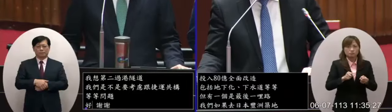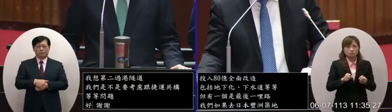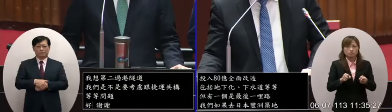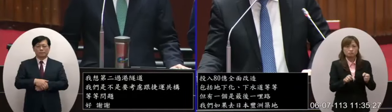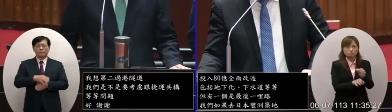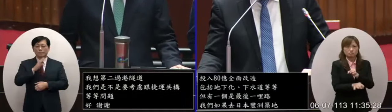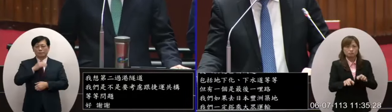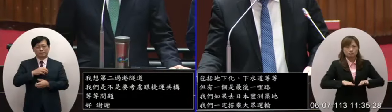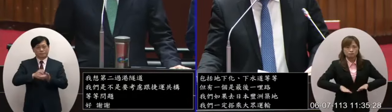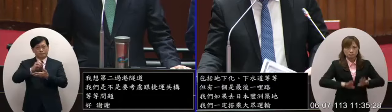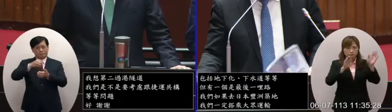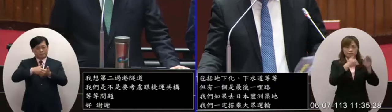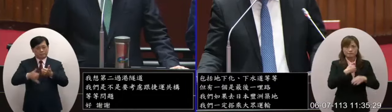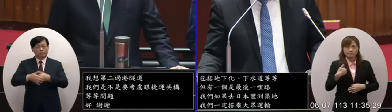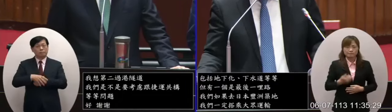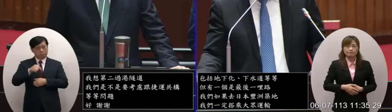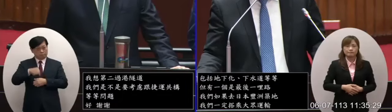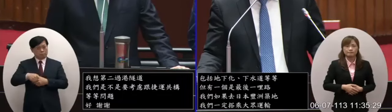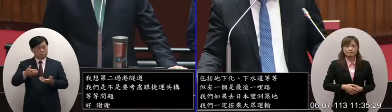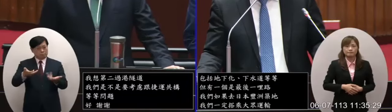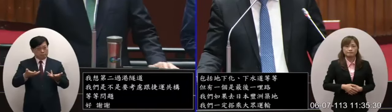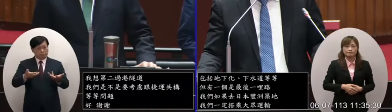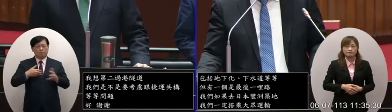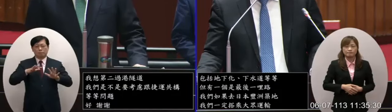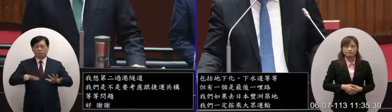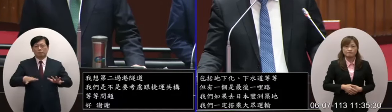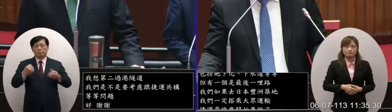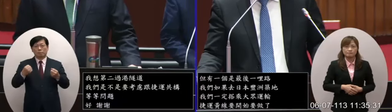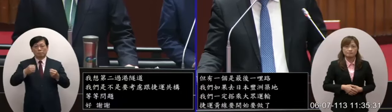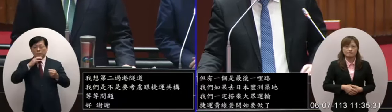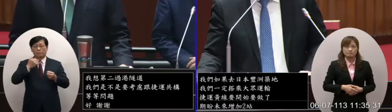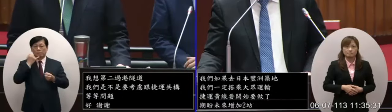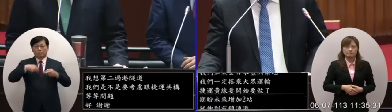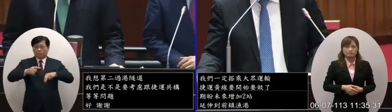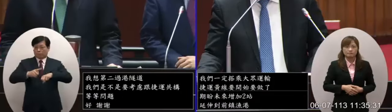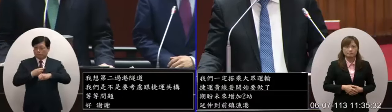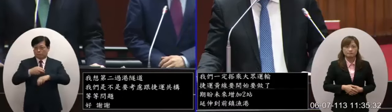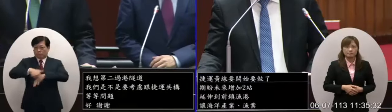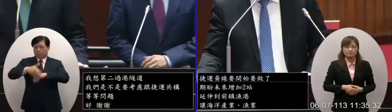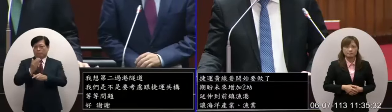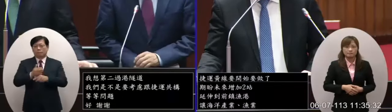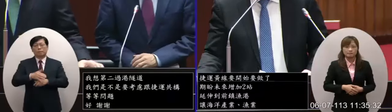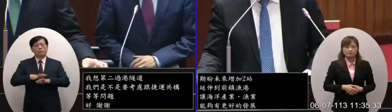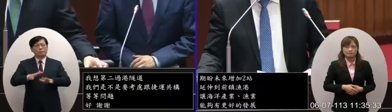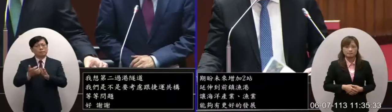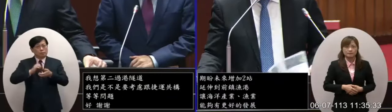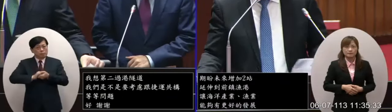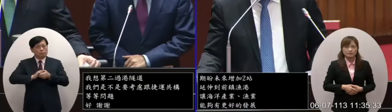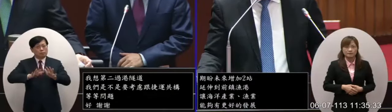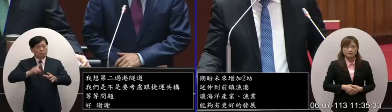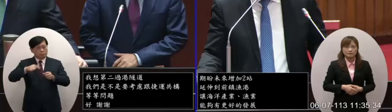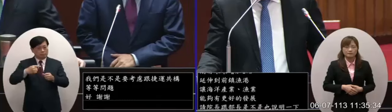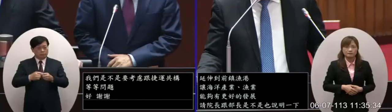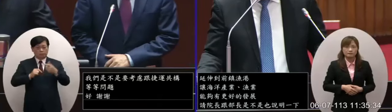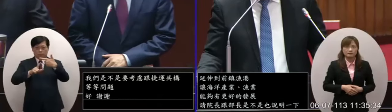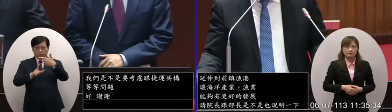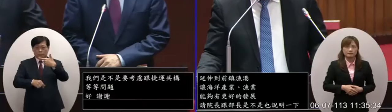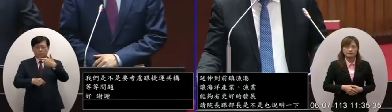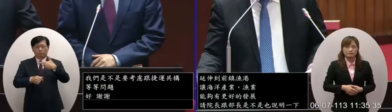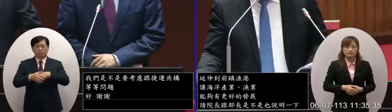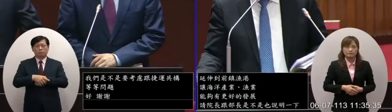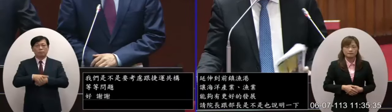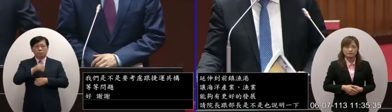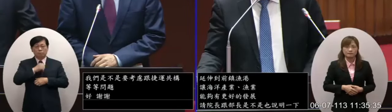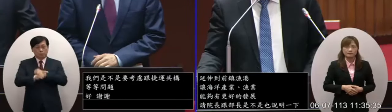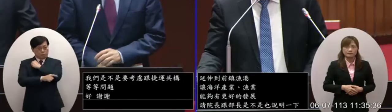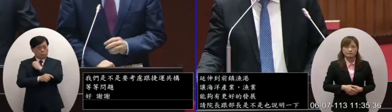下？ 是，跟委员报告，这个案子目前已经在做可行性的规划，那预计在今年的这个六月哈，它的